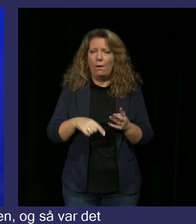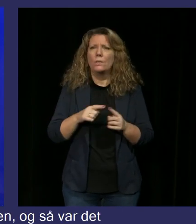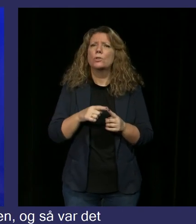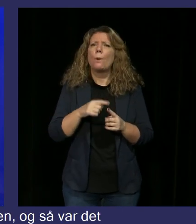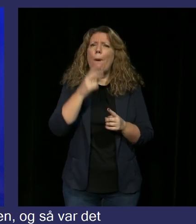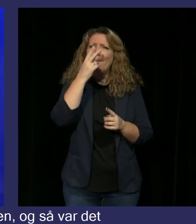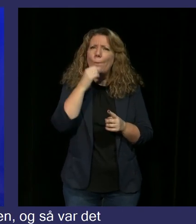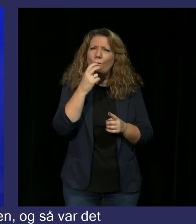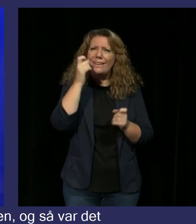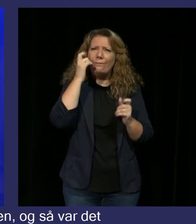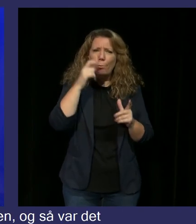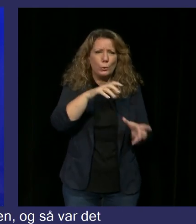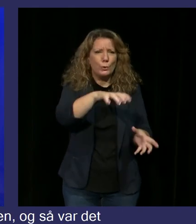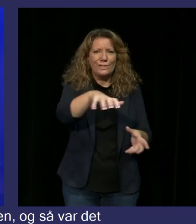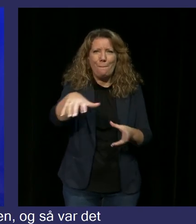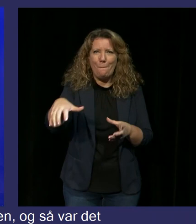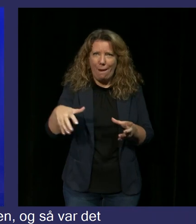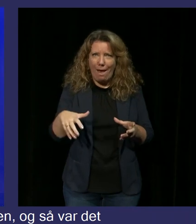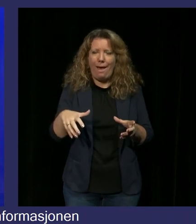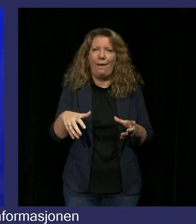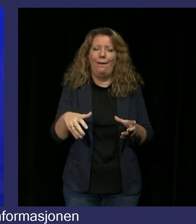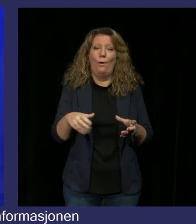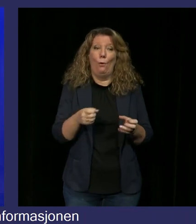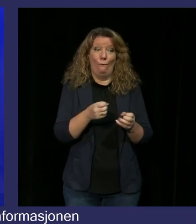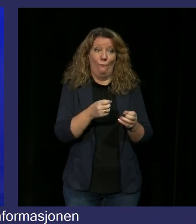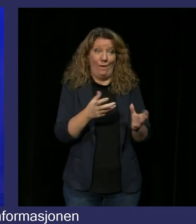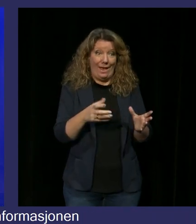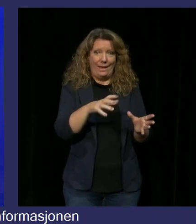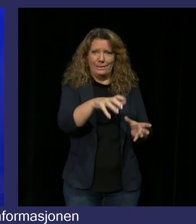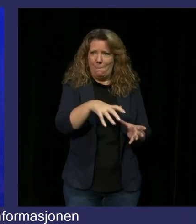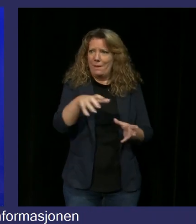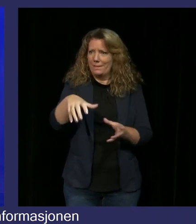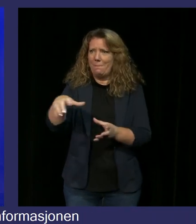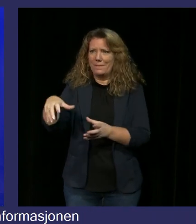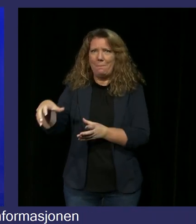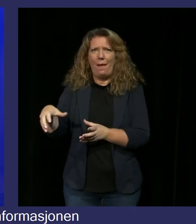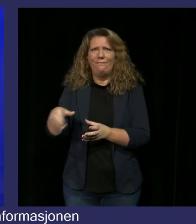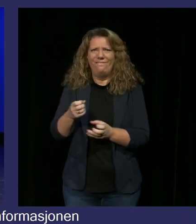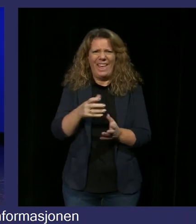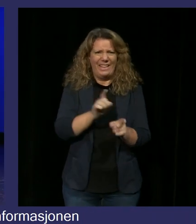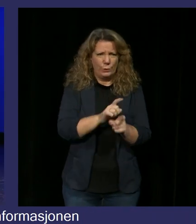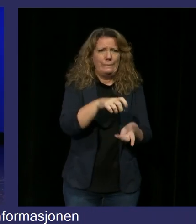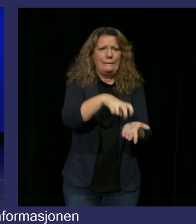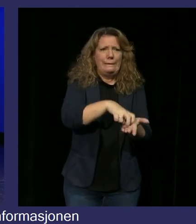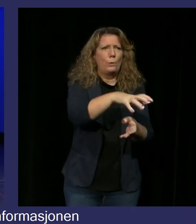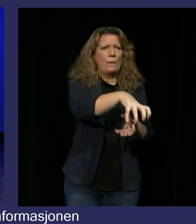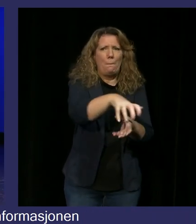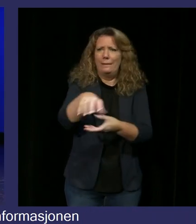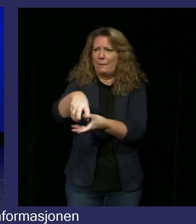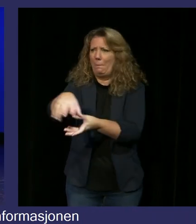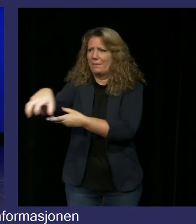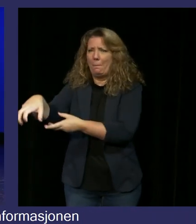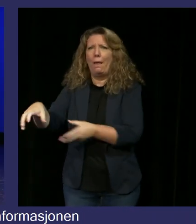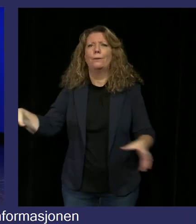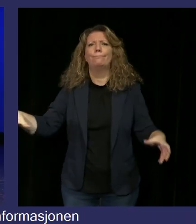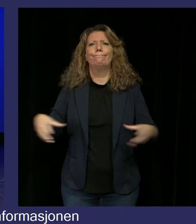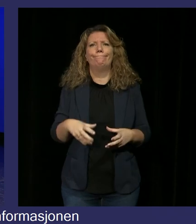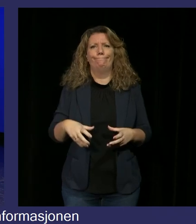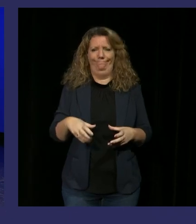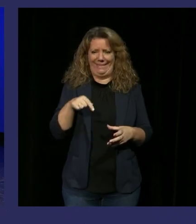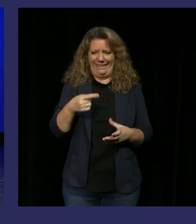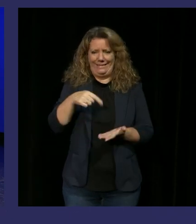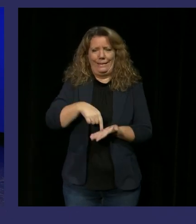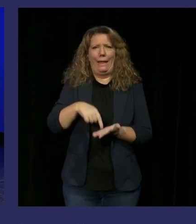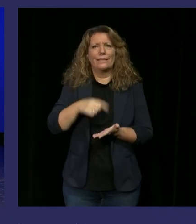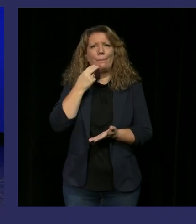og så var det flere som syntes vi skulle samle informasjonen, så da vi samlet de som samler informasjonen inn I ett sted som heter Start og drive bedrift,